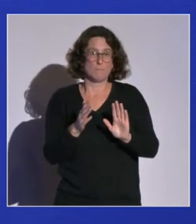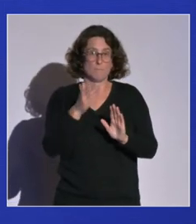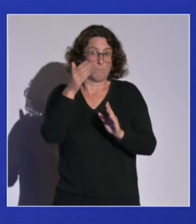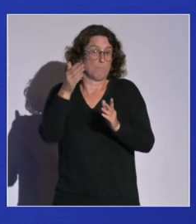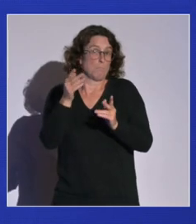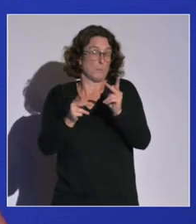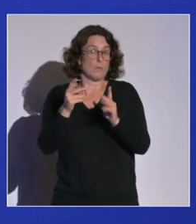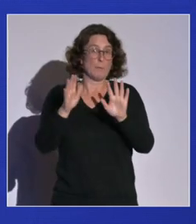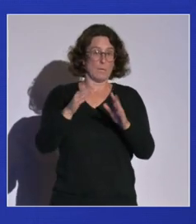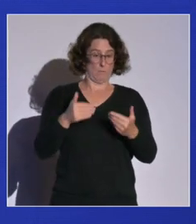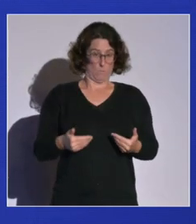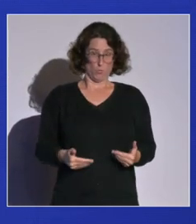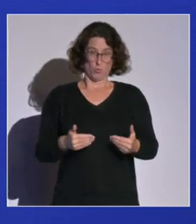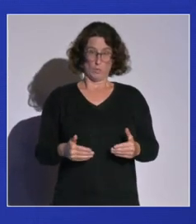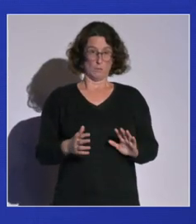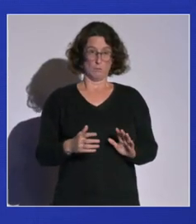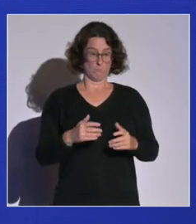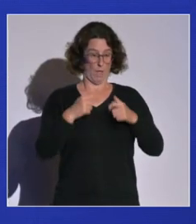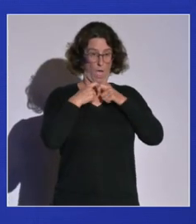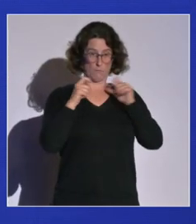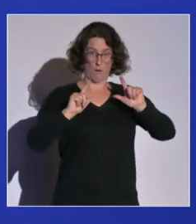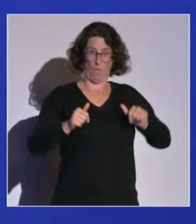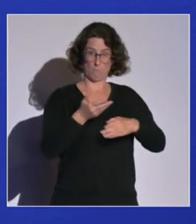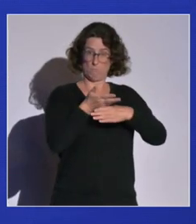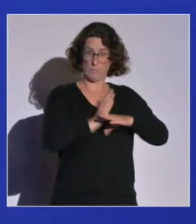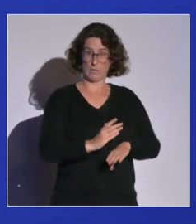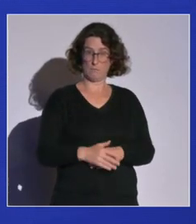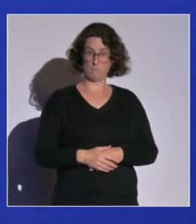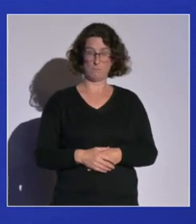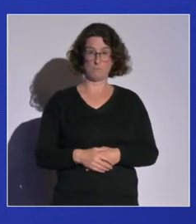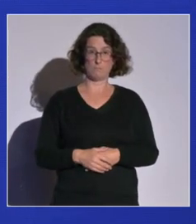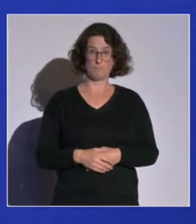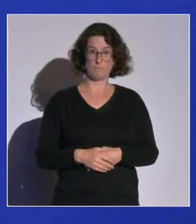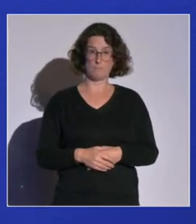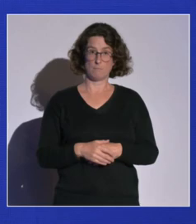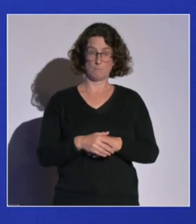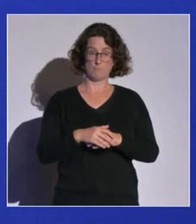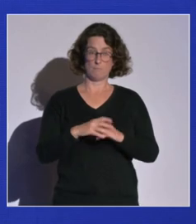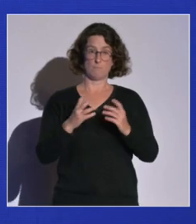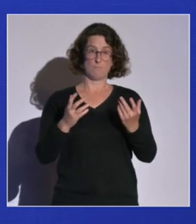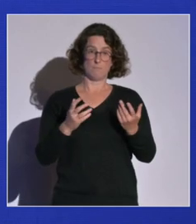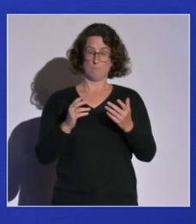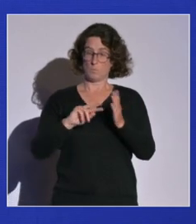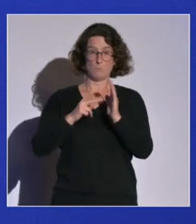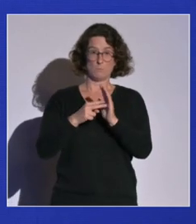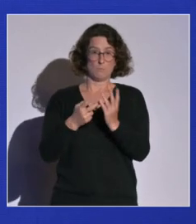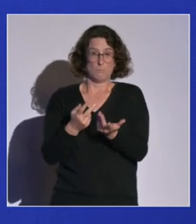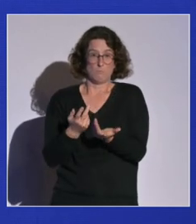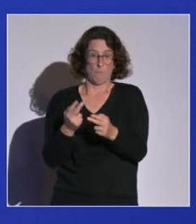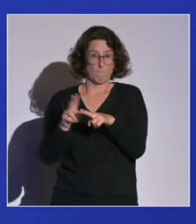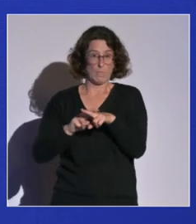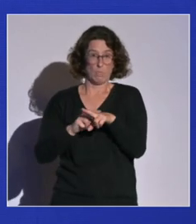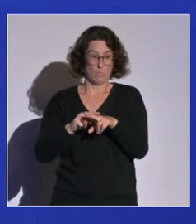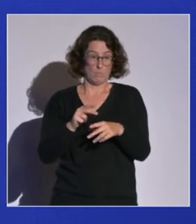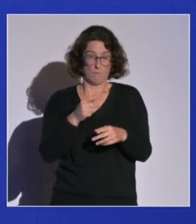c'est qu'aujourd'hui, c'est immédiatement accessible. Aucune des technologies, c'est la technologie la moins